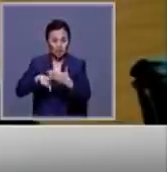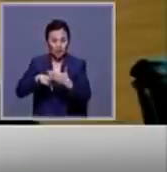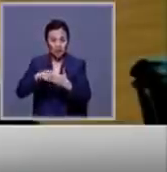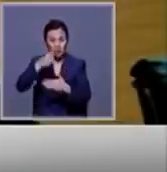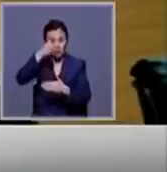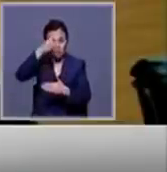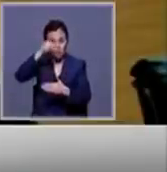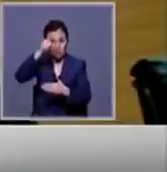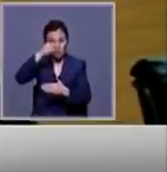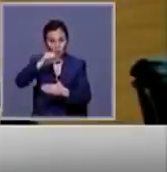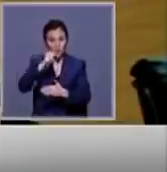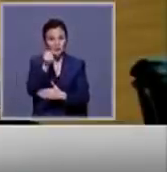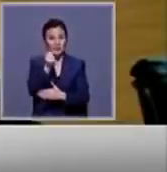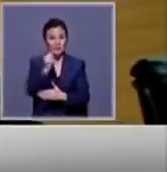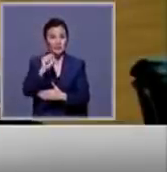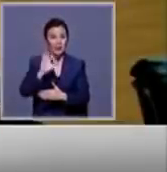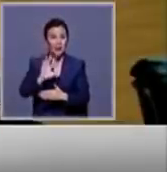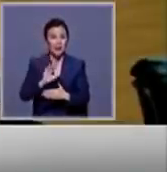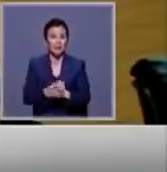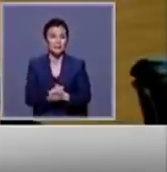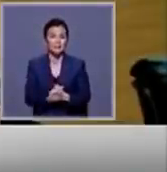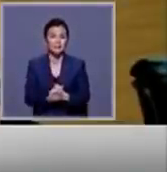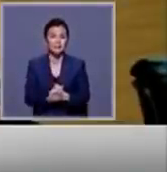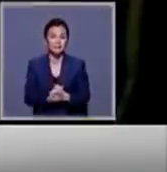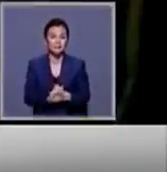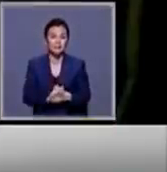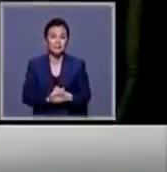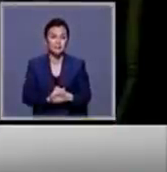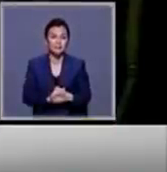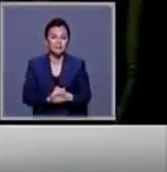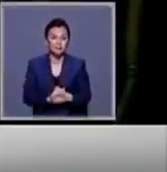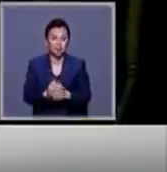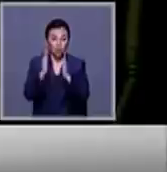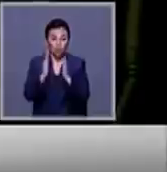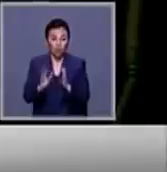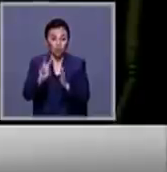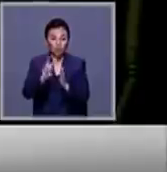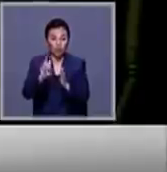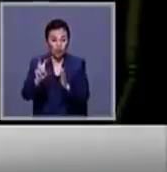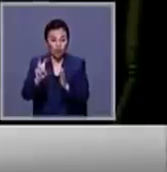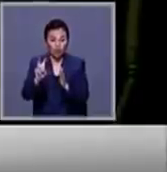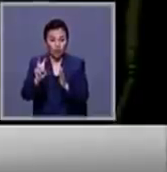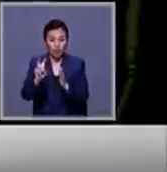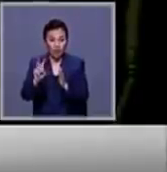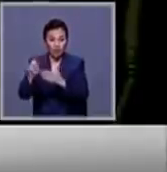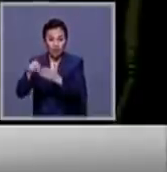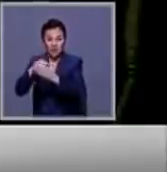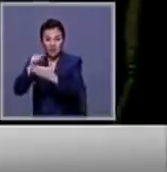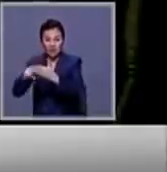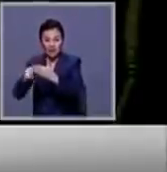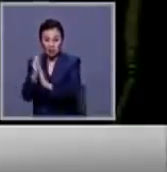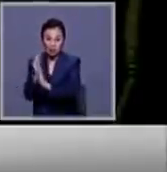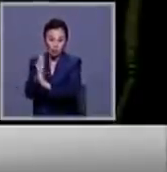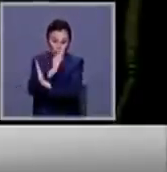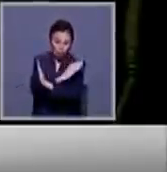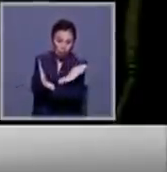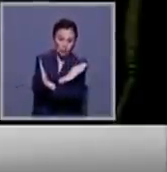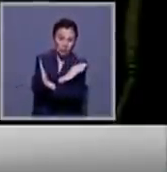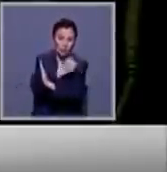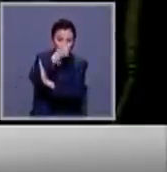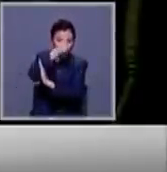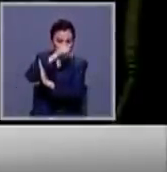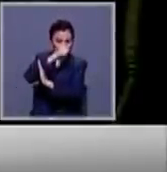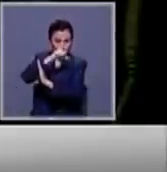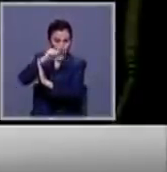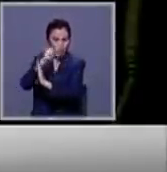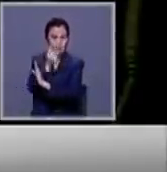วัน ก่อน มีการเลือกตั้ง15วัน 15วัน ต้องให้ได้200คนเนี่ยภายในก่อนเลือกตั้ง15วันใช่ไหมแล้วก็ส่งชื่อ